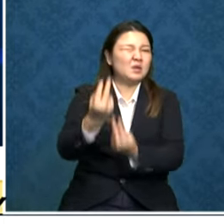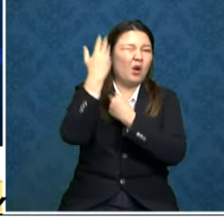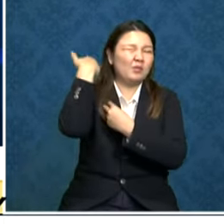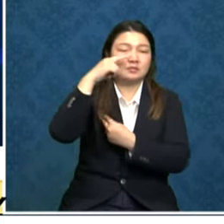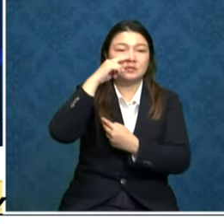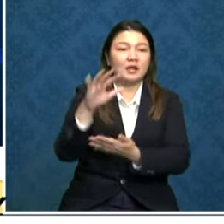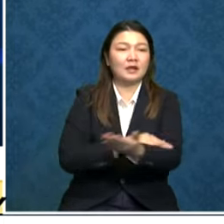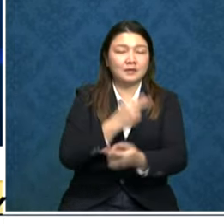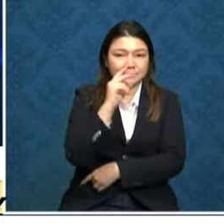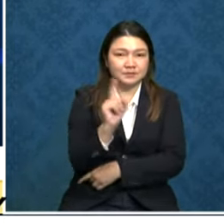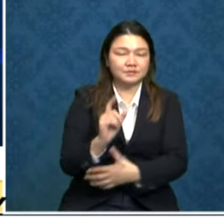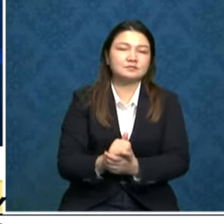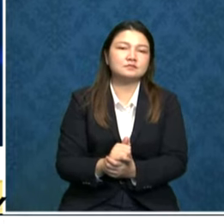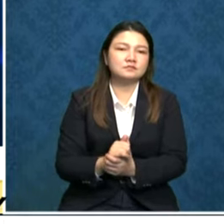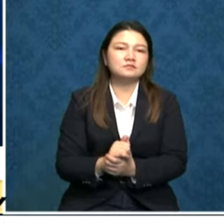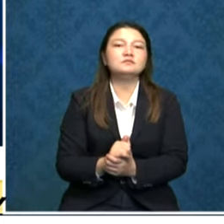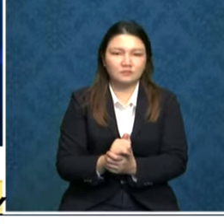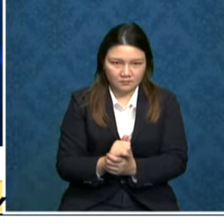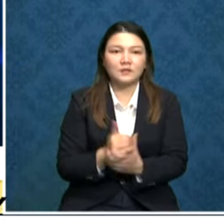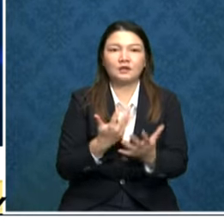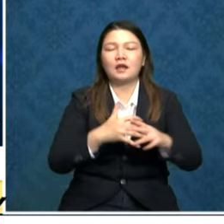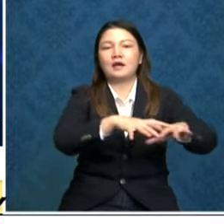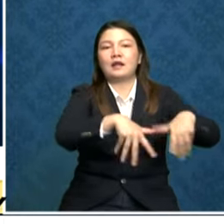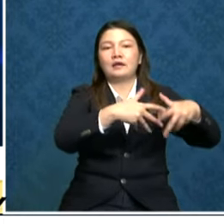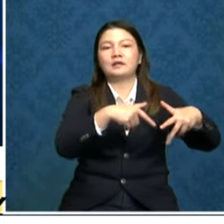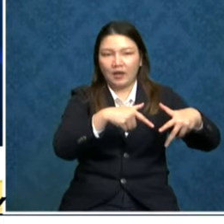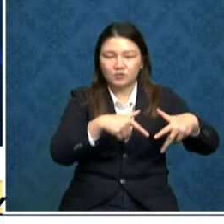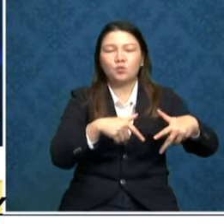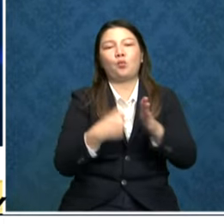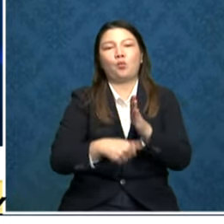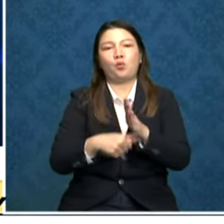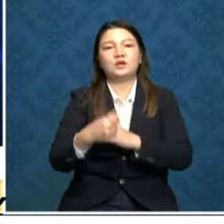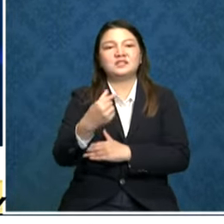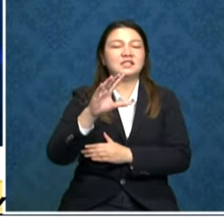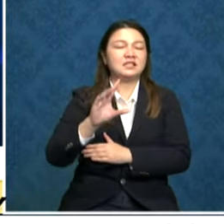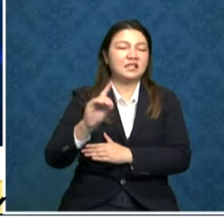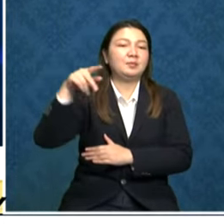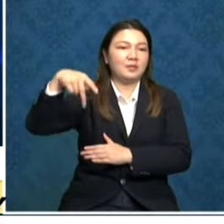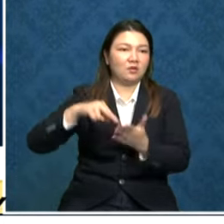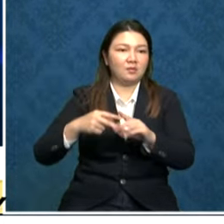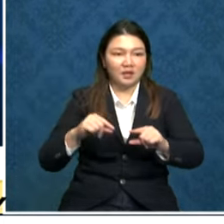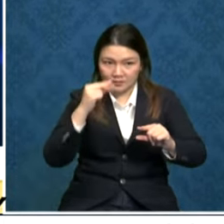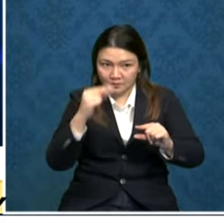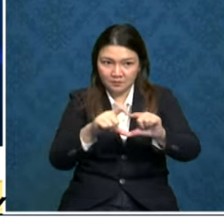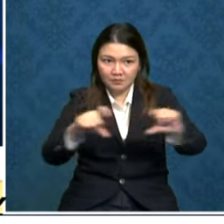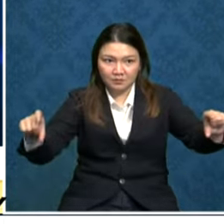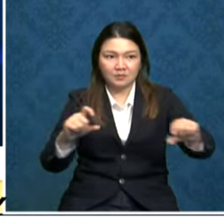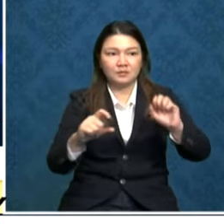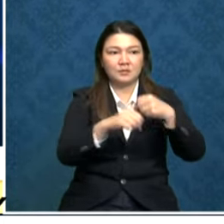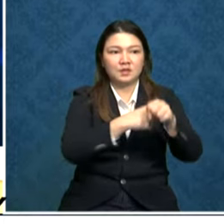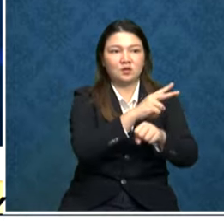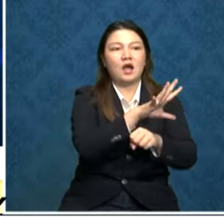ไปนะครับทุกท่านจะเห็นว่าสัดส่วนรายได้ทางภาษีต่อ GDPของประเทศไทยครับบริเวณกราฟด้านล่างสุดตั้งแต่ปี